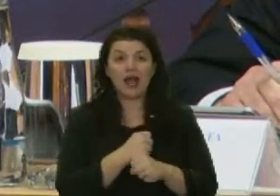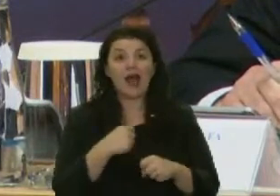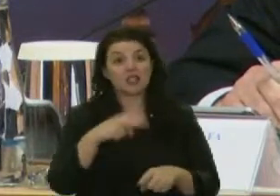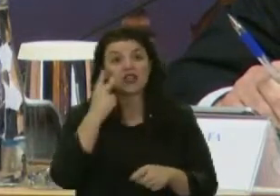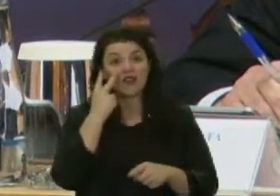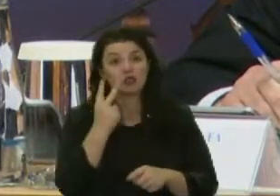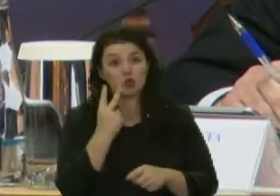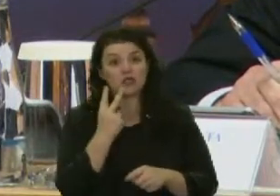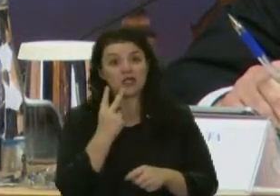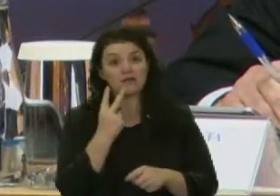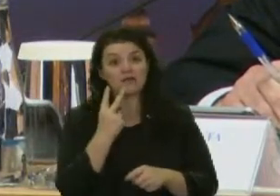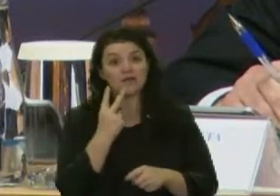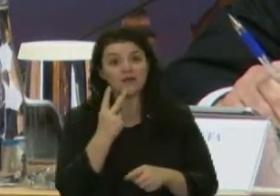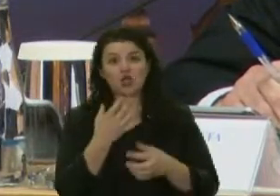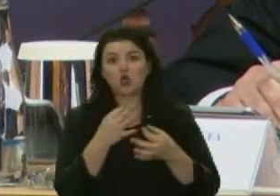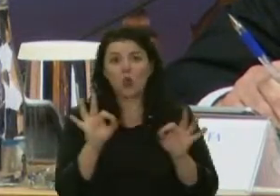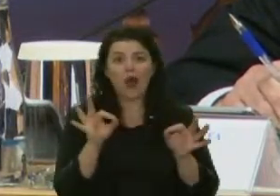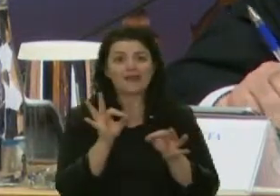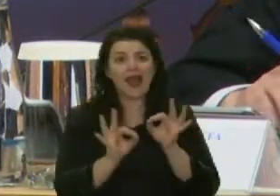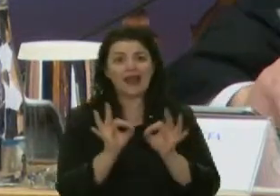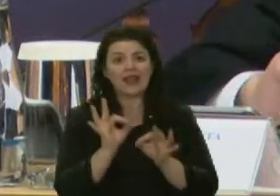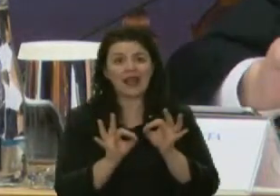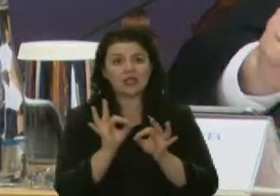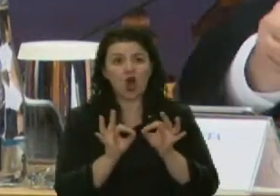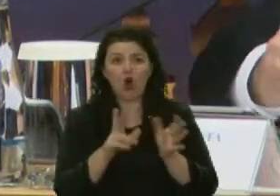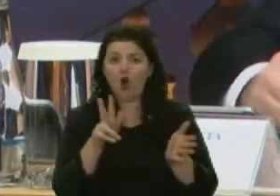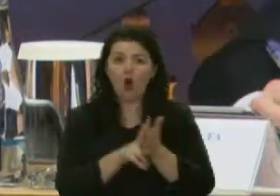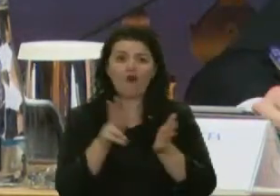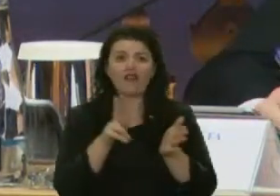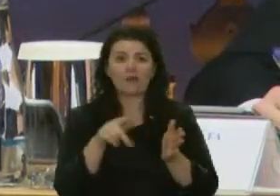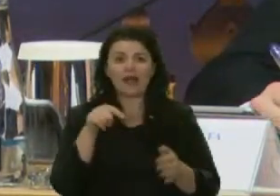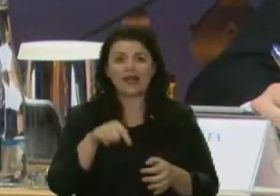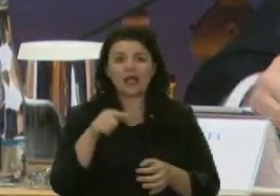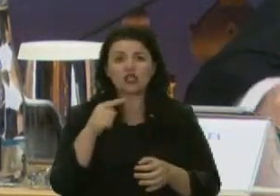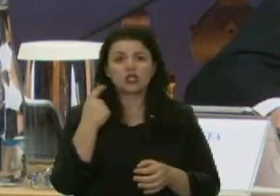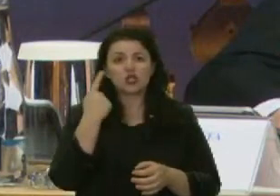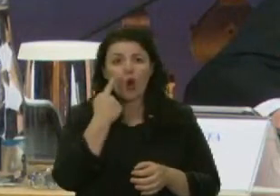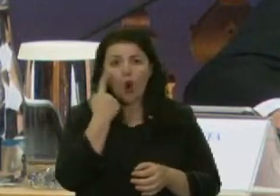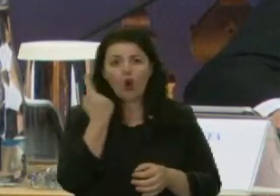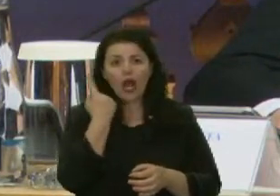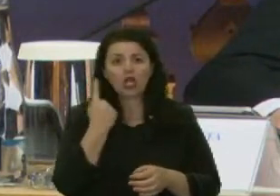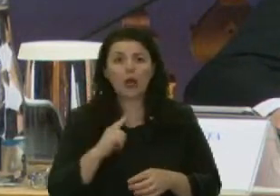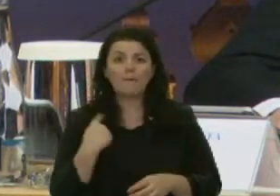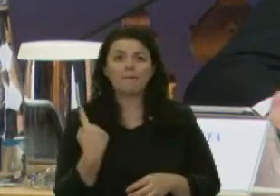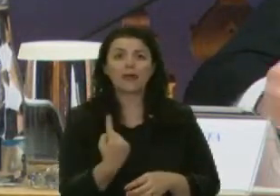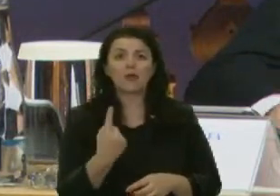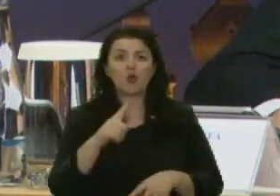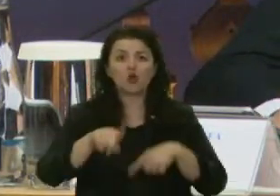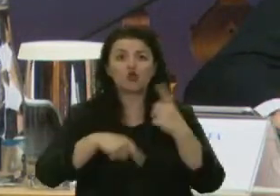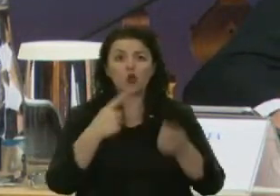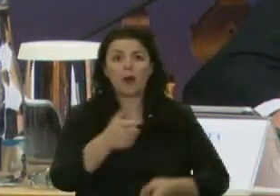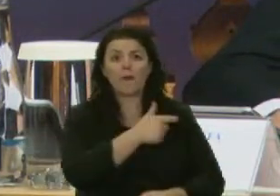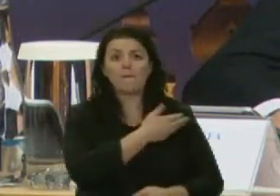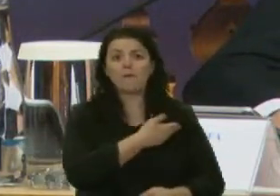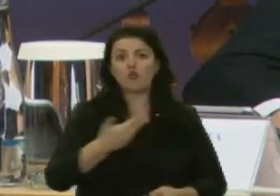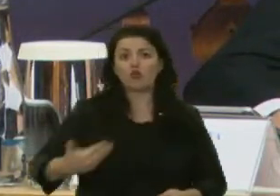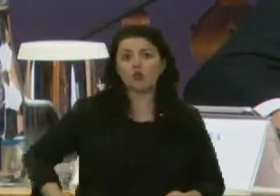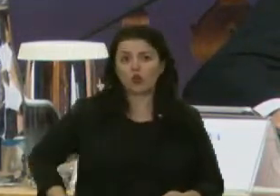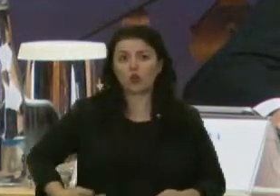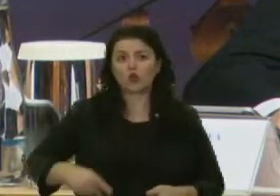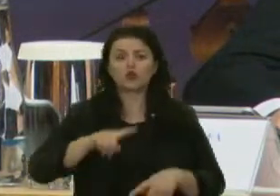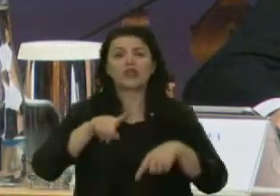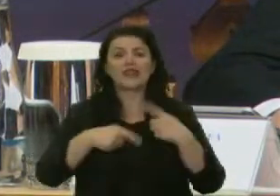văzut că toate analizele au confirmat faptul că acest oraș este primul după capit în materie de dezvoltare